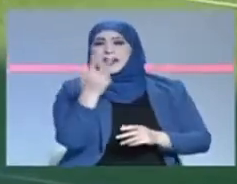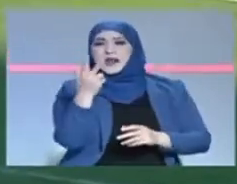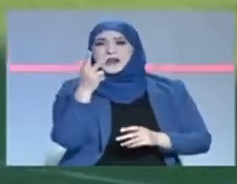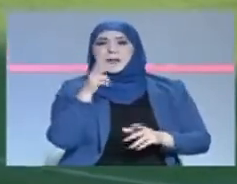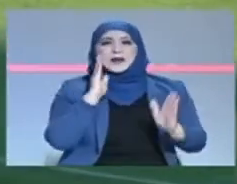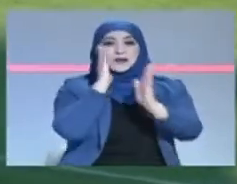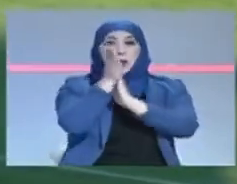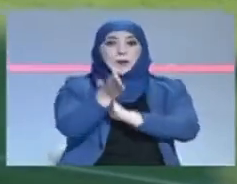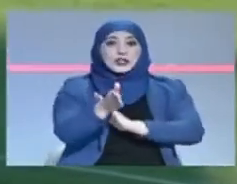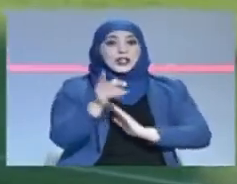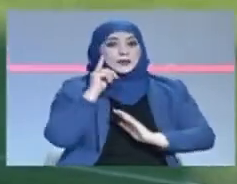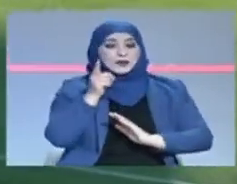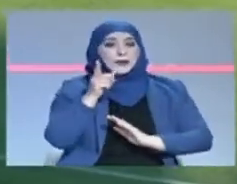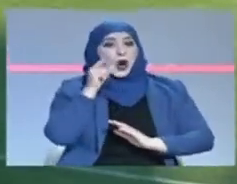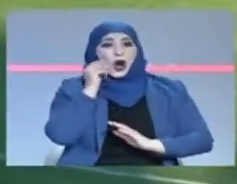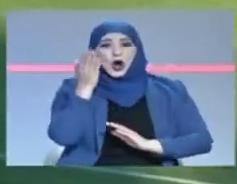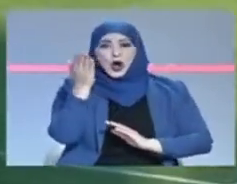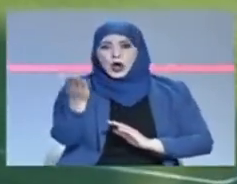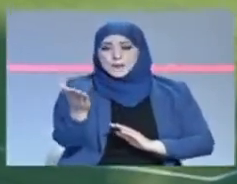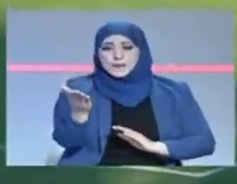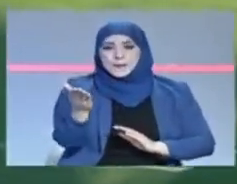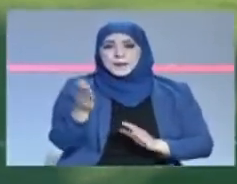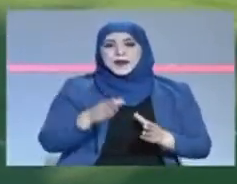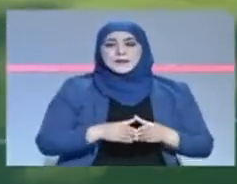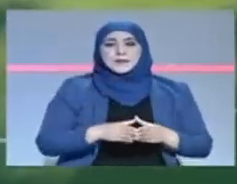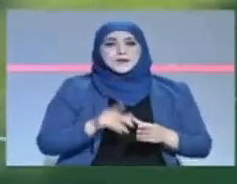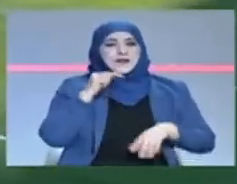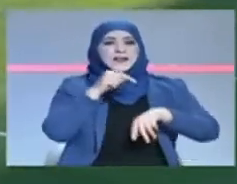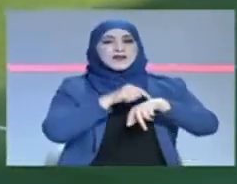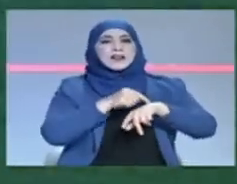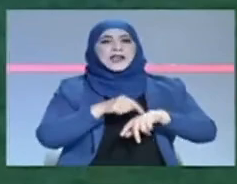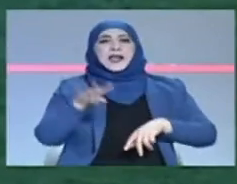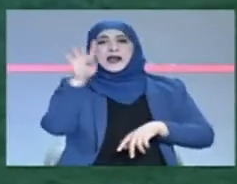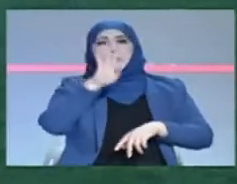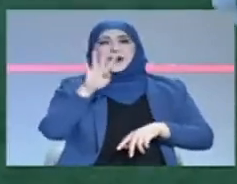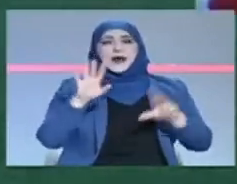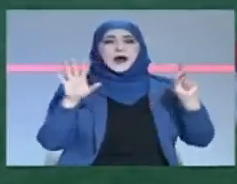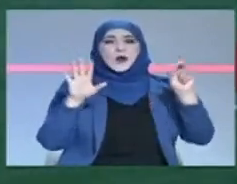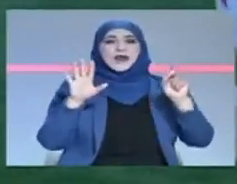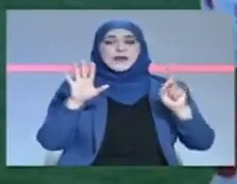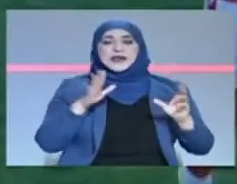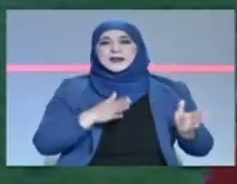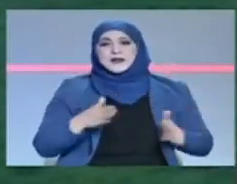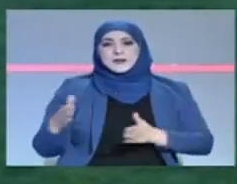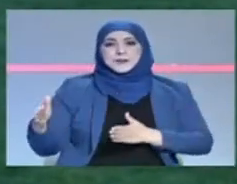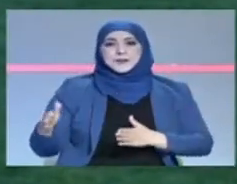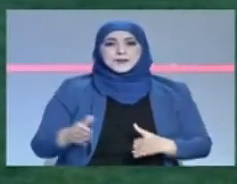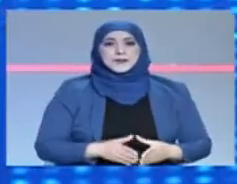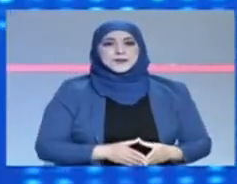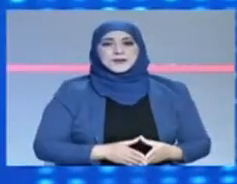جزاء نفذها بنجاح سليم بوخنتوش في الدقيقة 84.